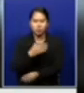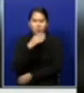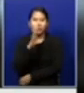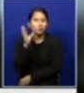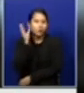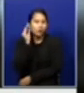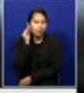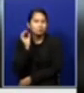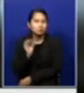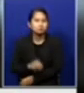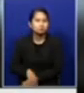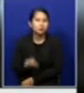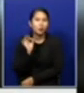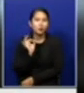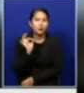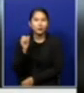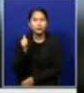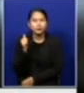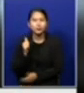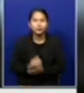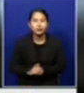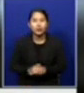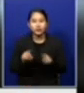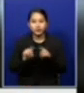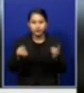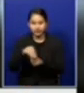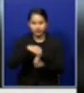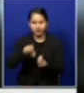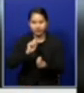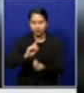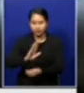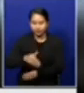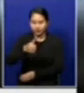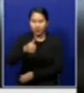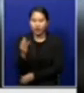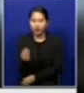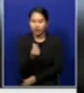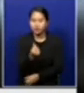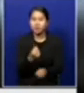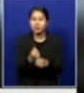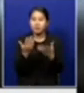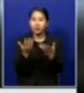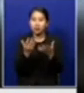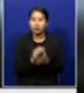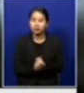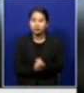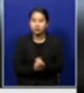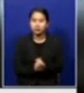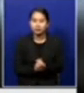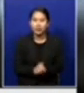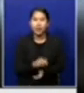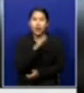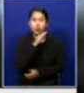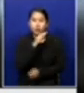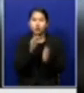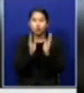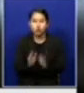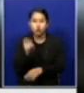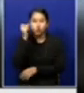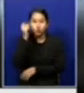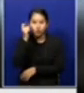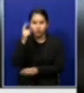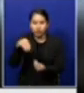จจะดูดีครับแต่กับการที่จะทำให้เศรษฐกิจของเราฟื้นตัวได้เร็วและมั่นคงหากคนที่เข้าใจในแง่คิดของเศรษฐกิจ